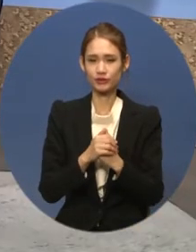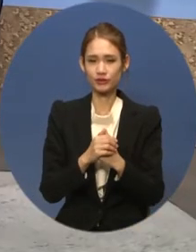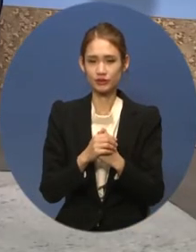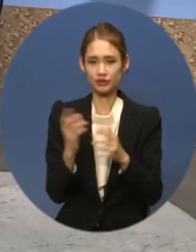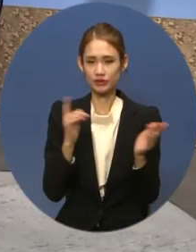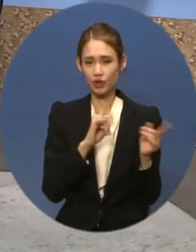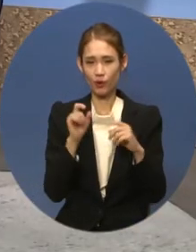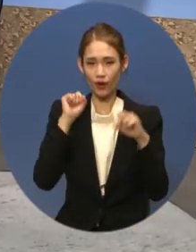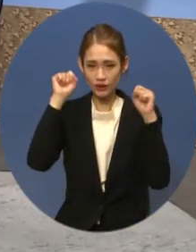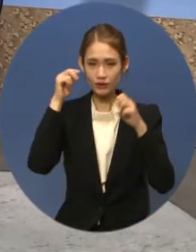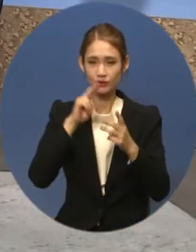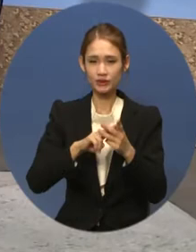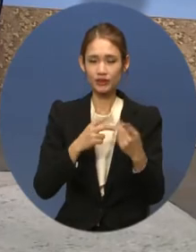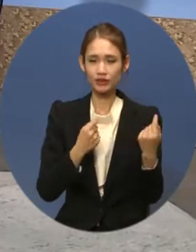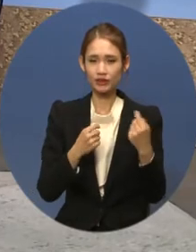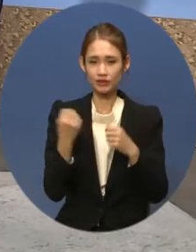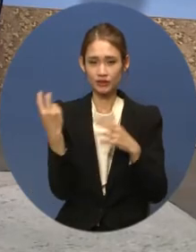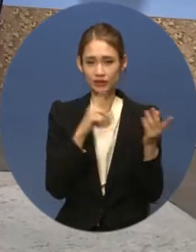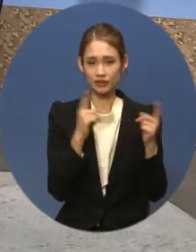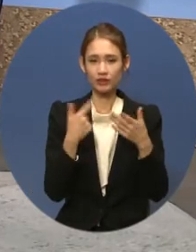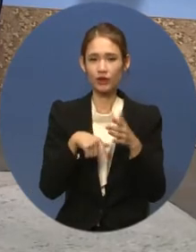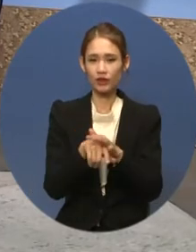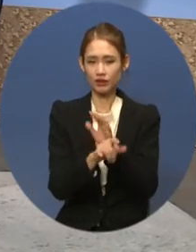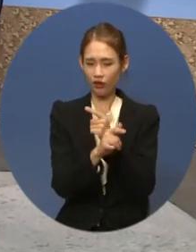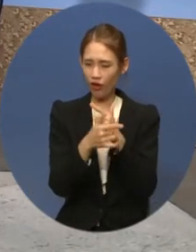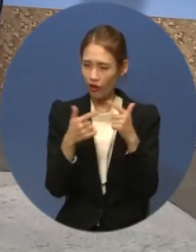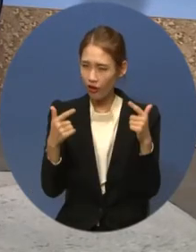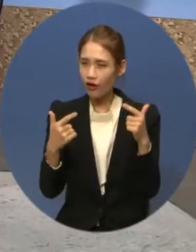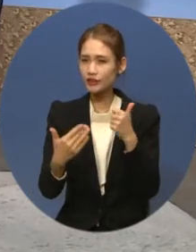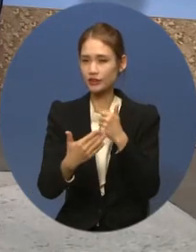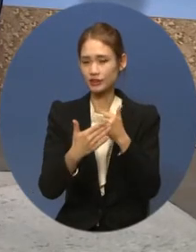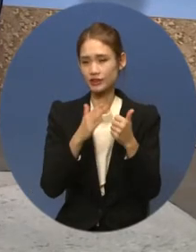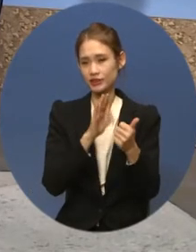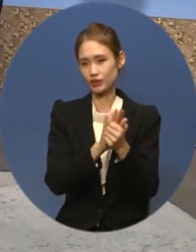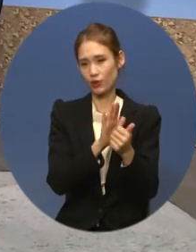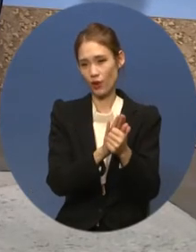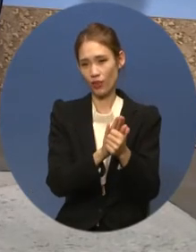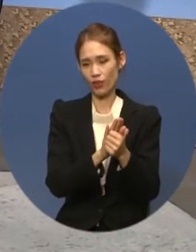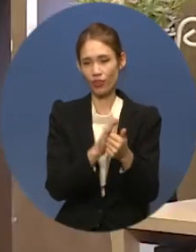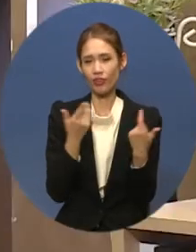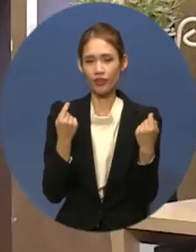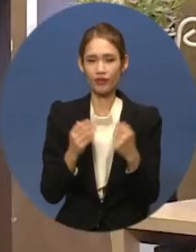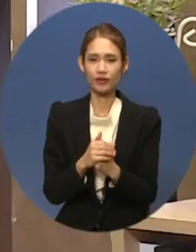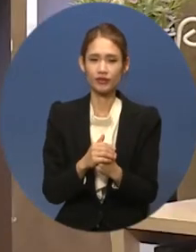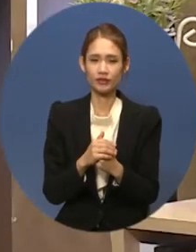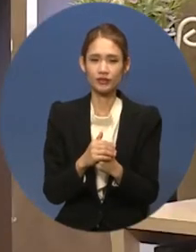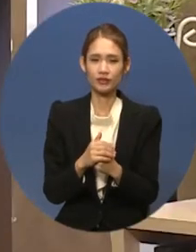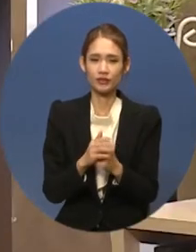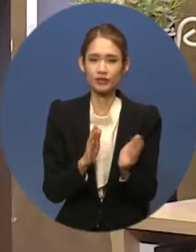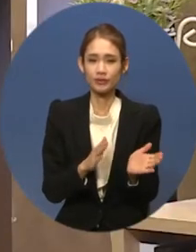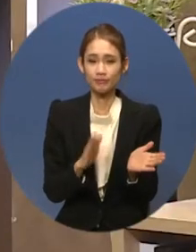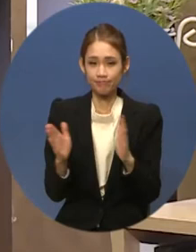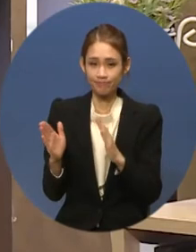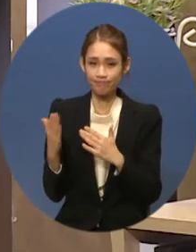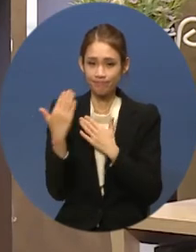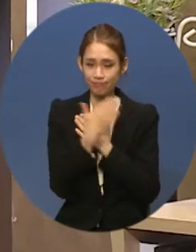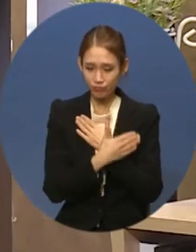재활 스포츠 센터와 같이 이러는 도 재활을 위한 여러 지원도 하고 드시는 것 같은데요 그렇다면 이 몸이 불편한 분들은